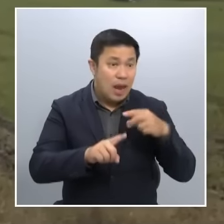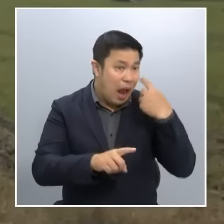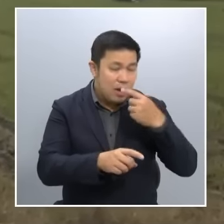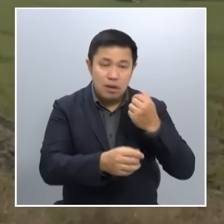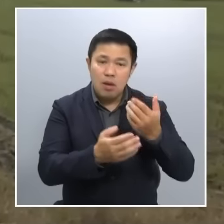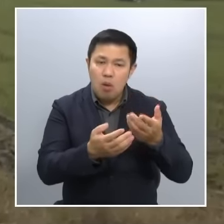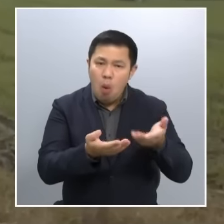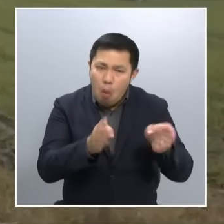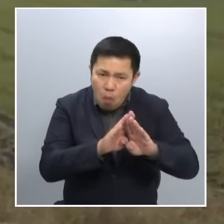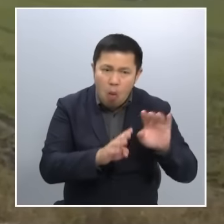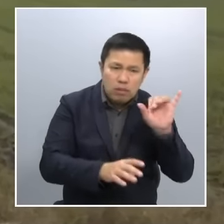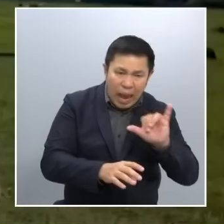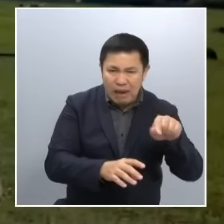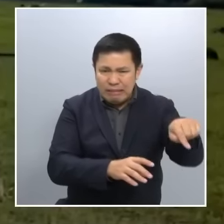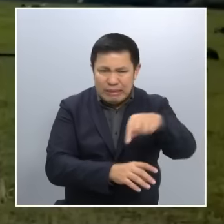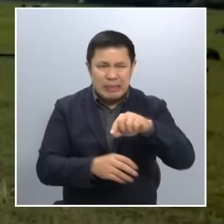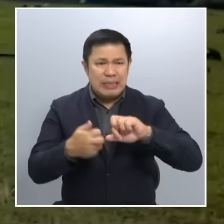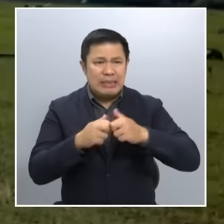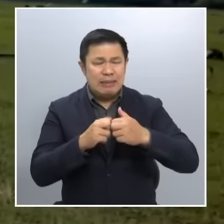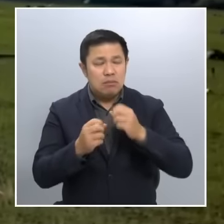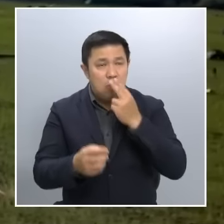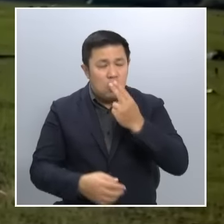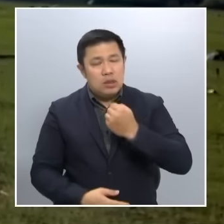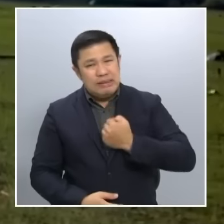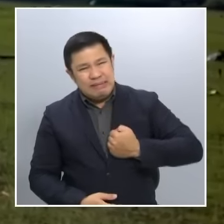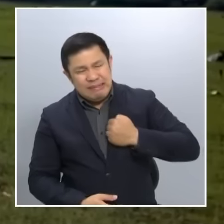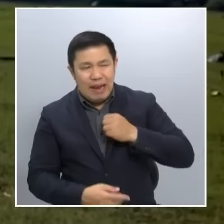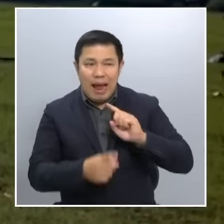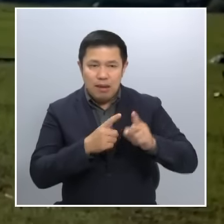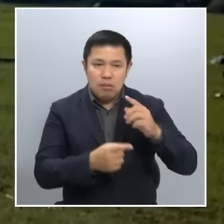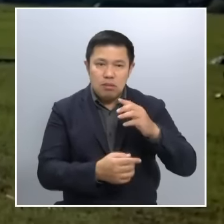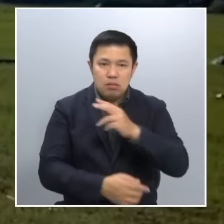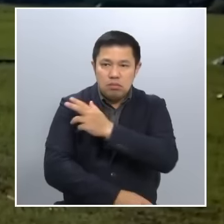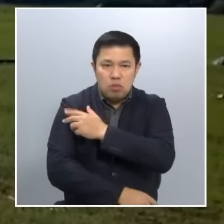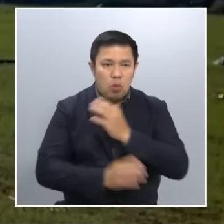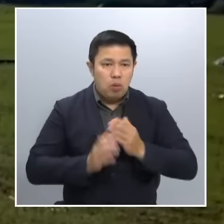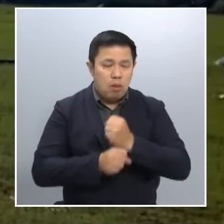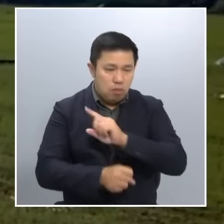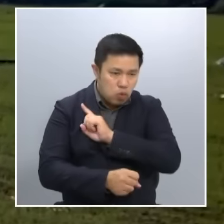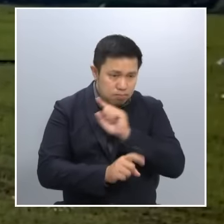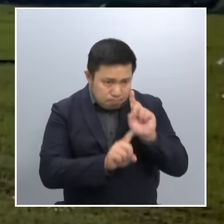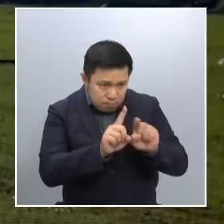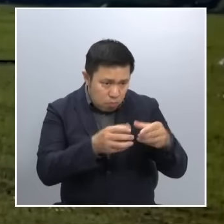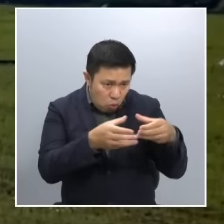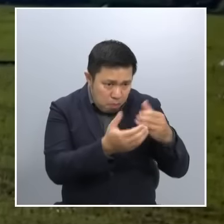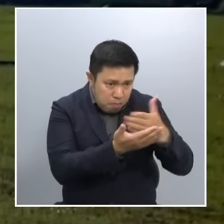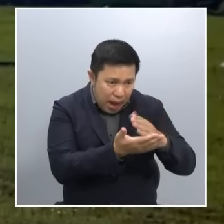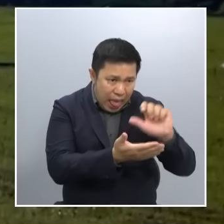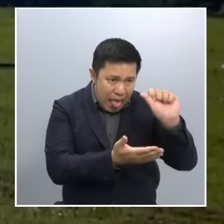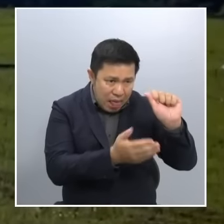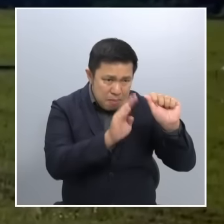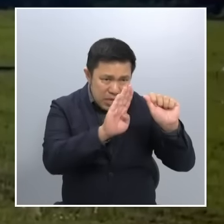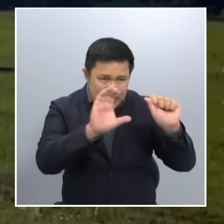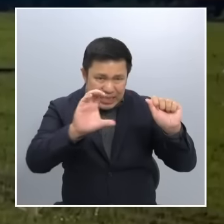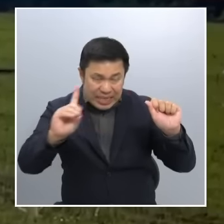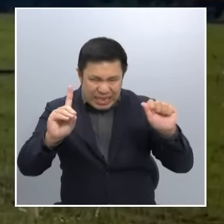ข้องและได้รับผลกระทบด้านจิตใจเจ้าหน้าที่จะมีการประเมินอาการแล้วก็จะแบ่งกลุ่ม A B C D จากนั้นจะมี